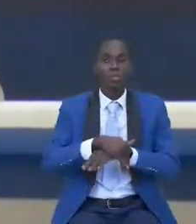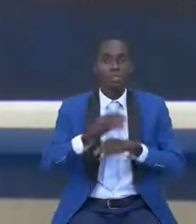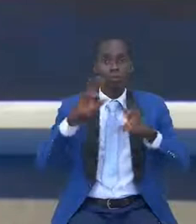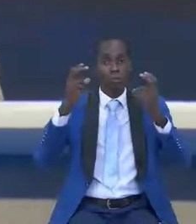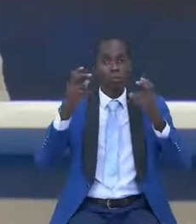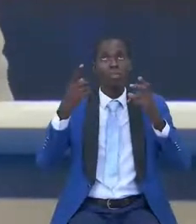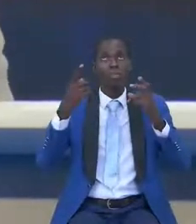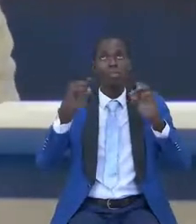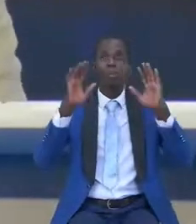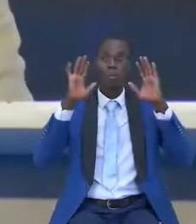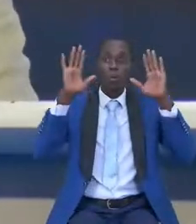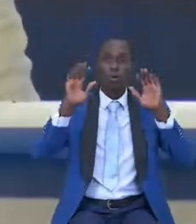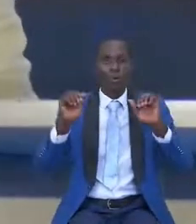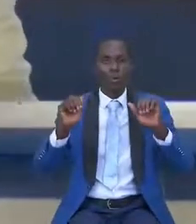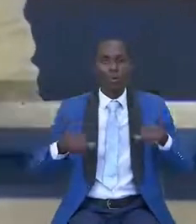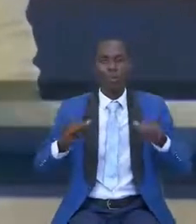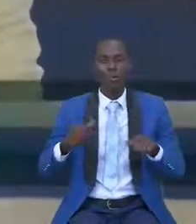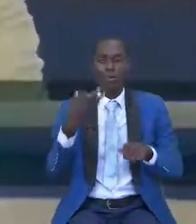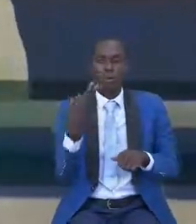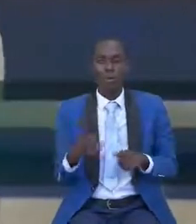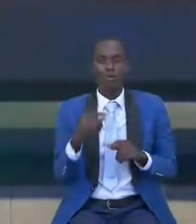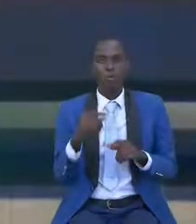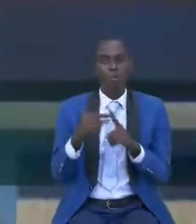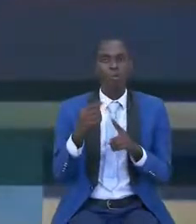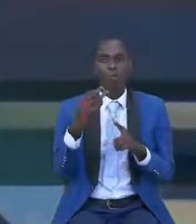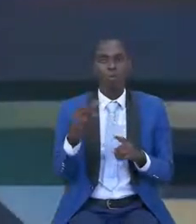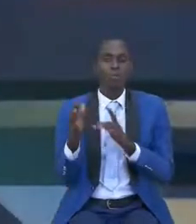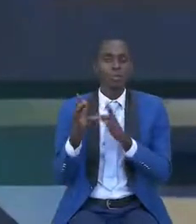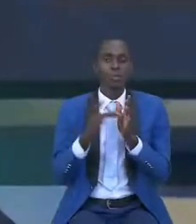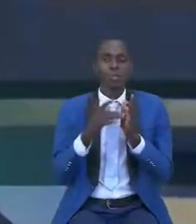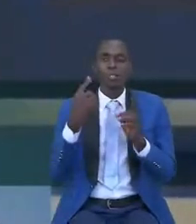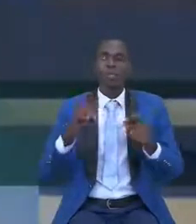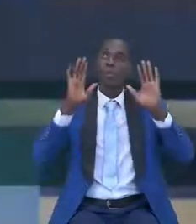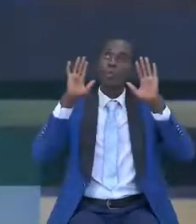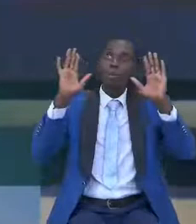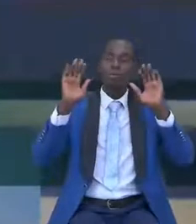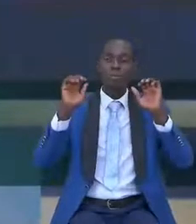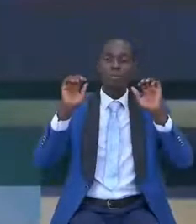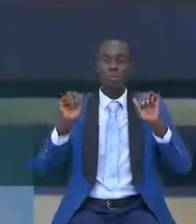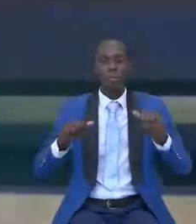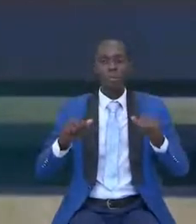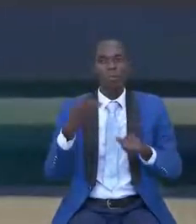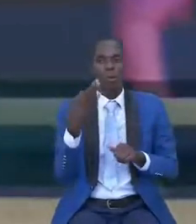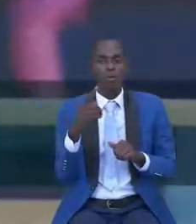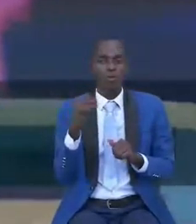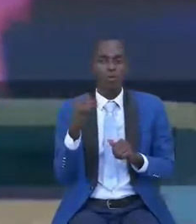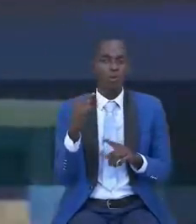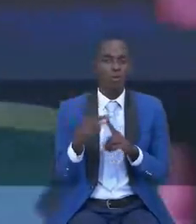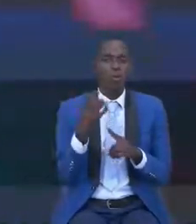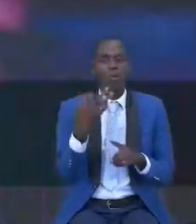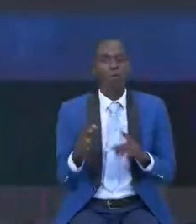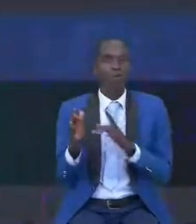ce soir de les possibilités merveilleuses de la parole de Jésus. Les